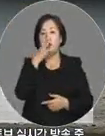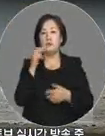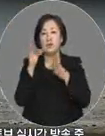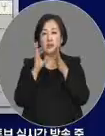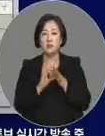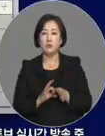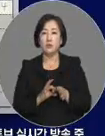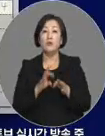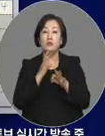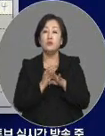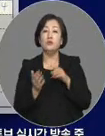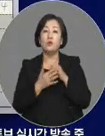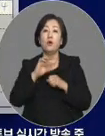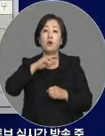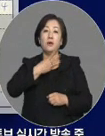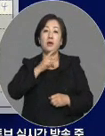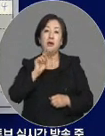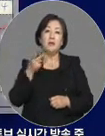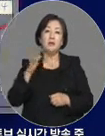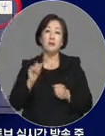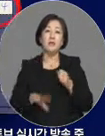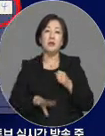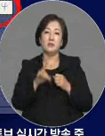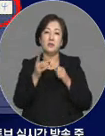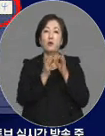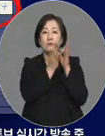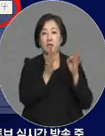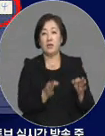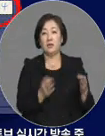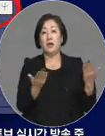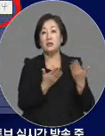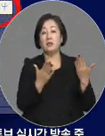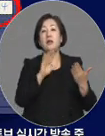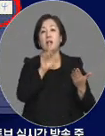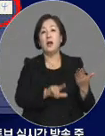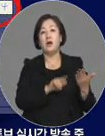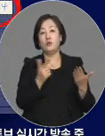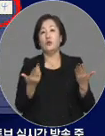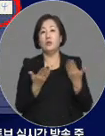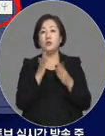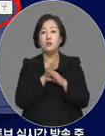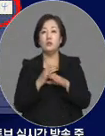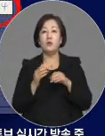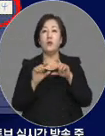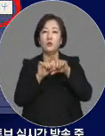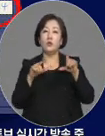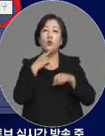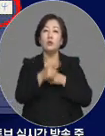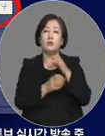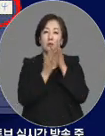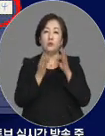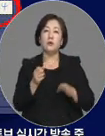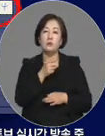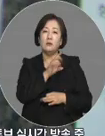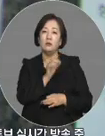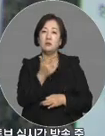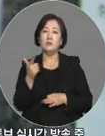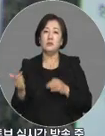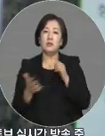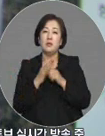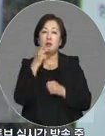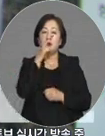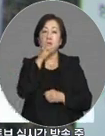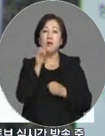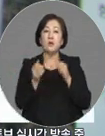하는데 플랜트 업계 특성상 초단기로 일하는 경우가 많아 한 해에 검진만 수차례 받는 일이 허다합니다. 비가